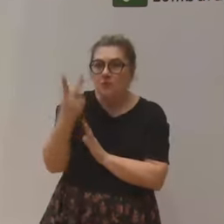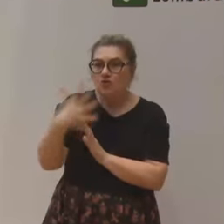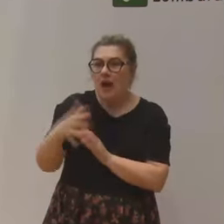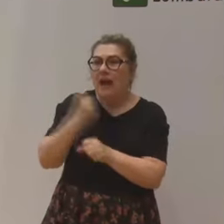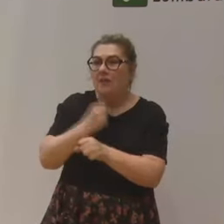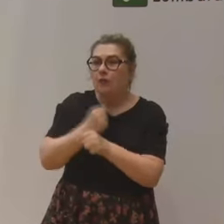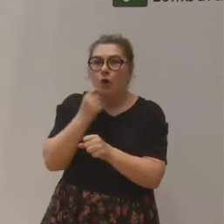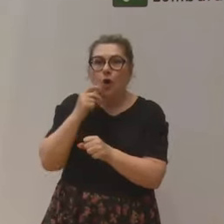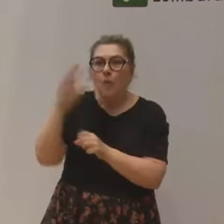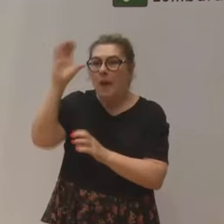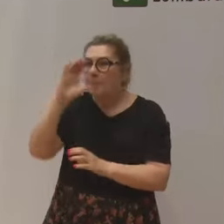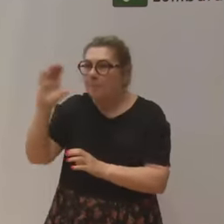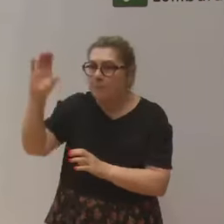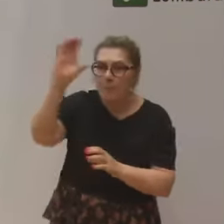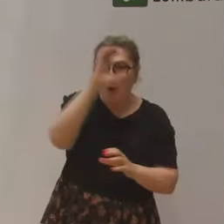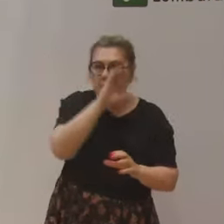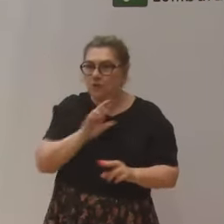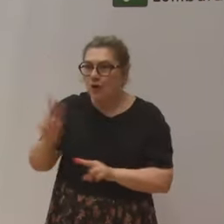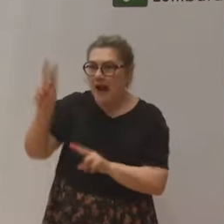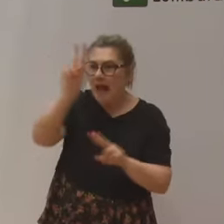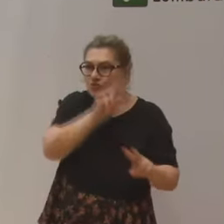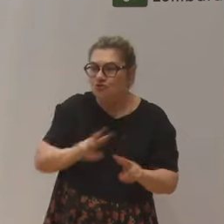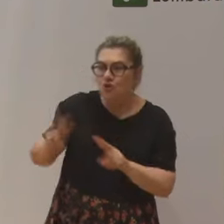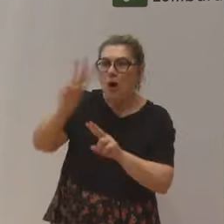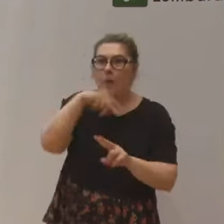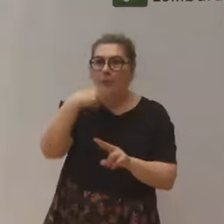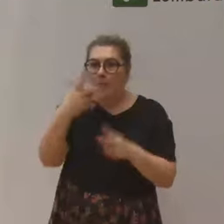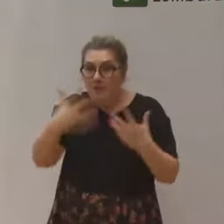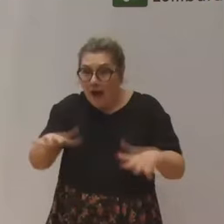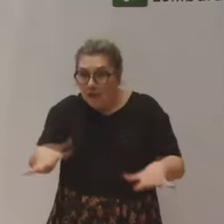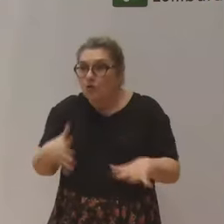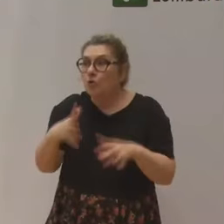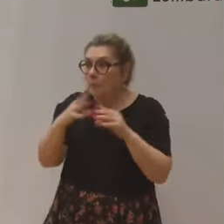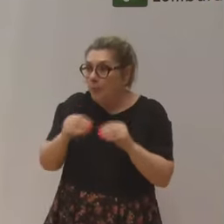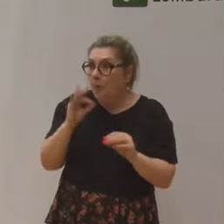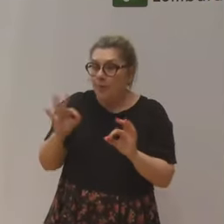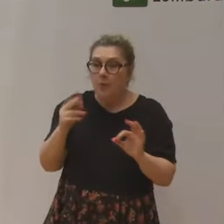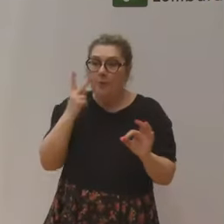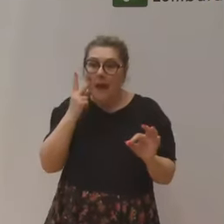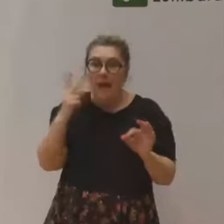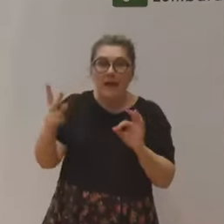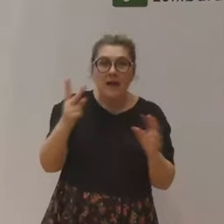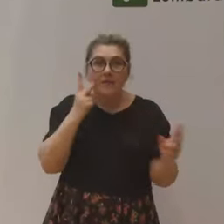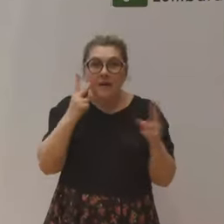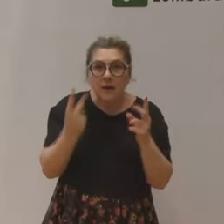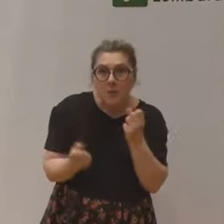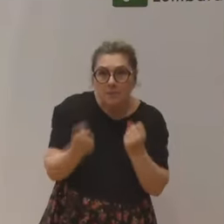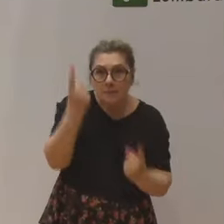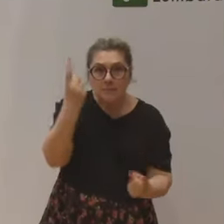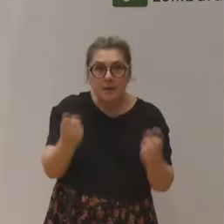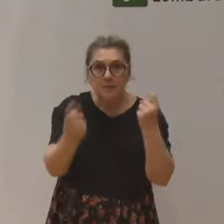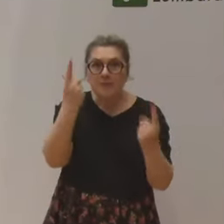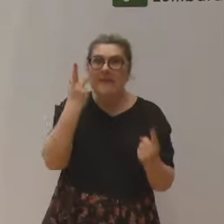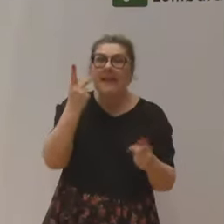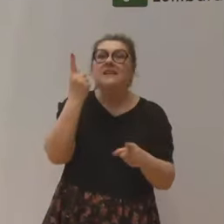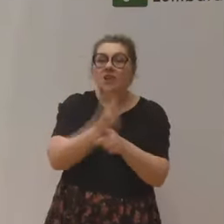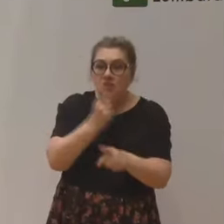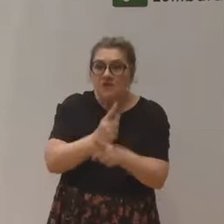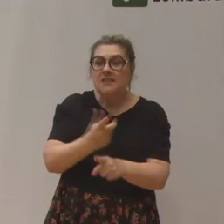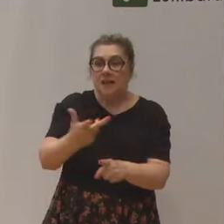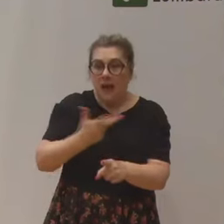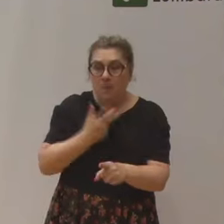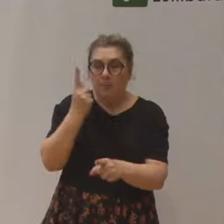di monitoraggio che abbiamo svolto e abbiamo cercato di contribuire a svolgere proprio per mettere in evidenza proprio le necessità che ci